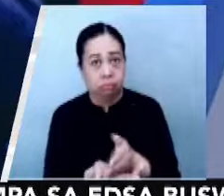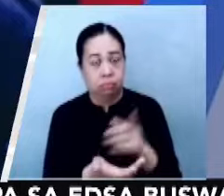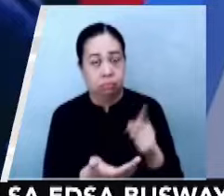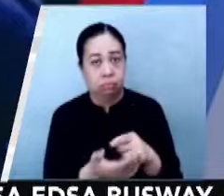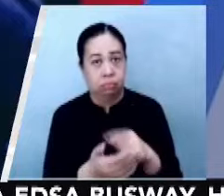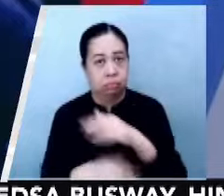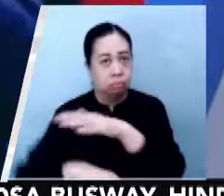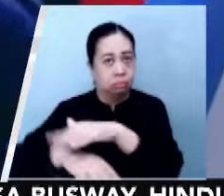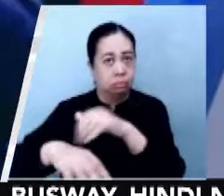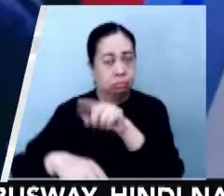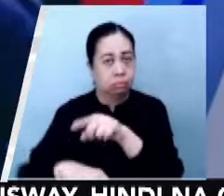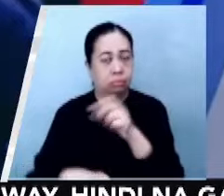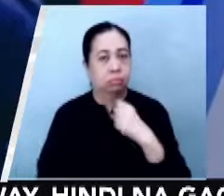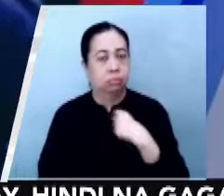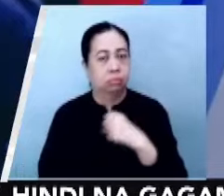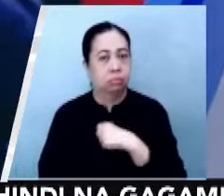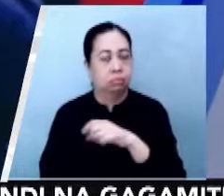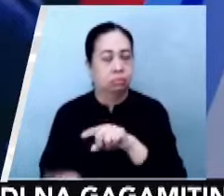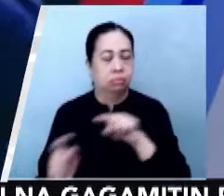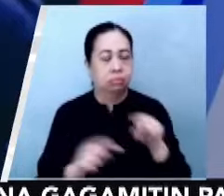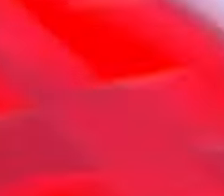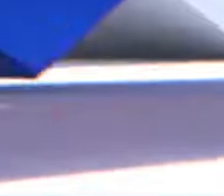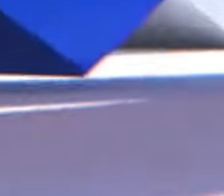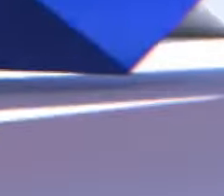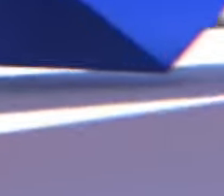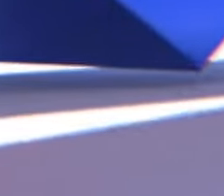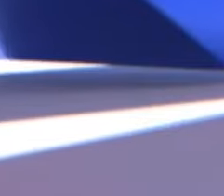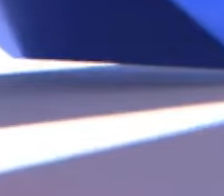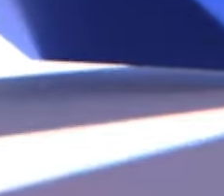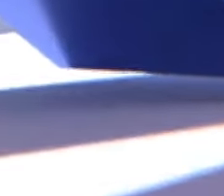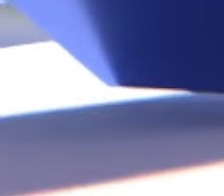sa kanya ng Senado. Nakatutok si Sandra Aguinaldo.